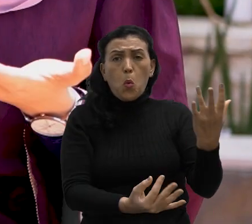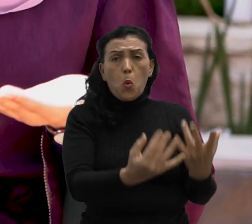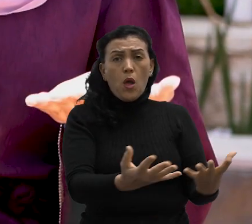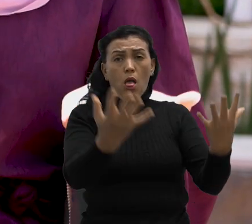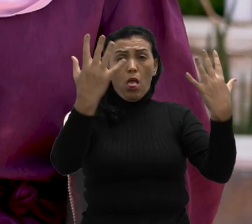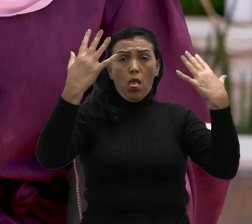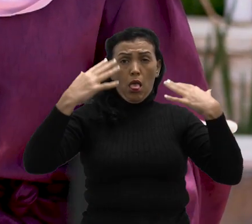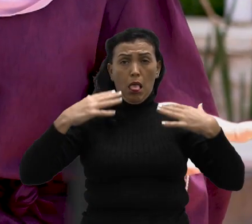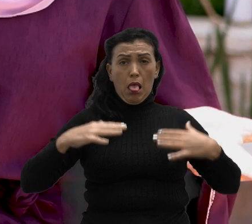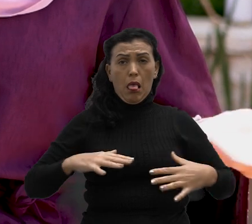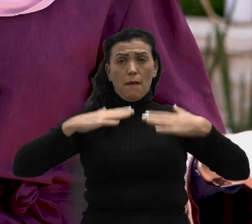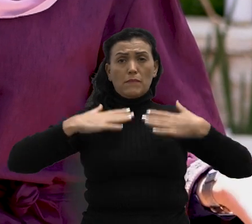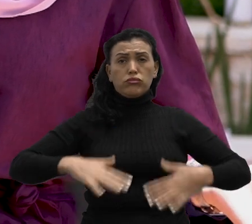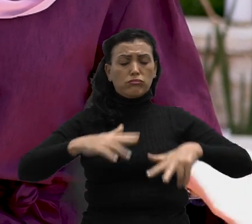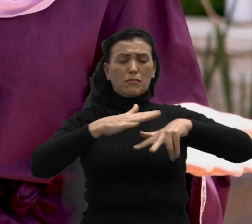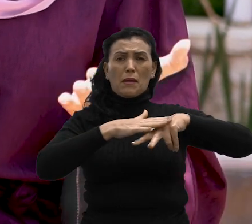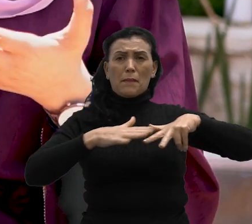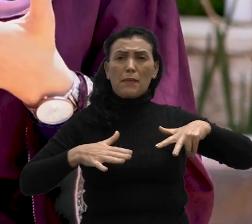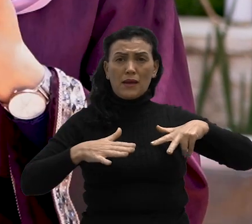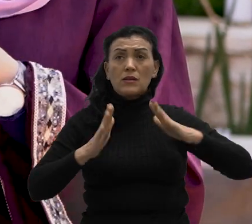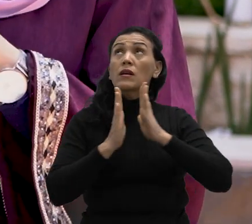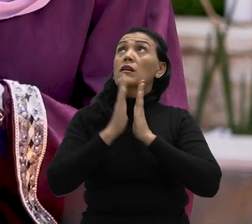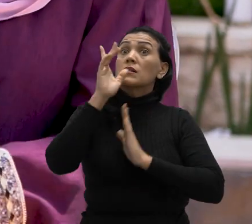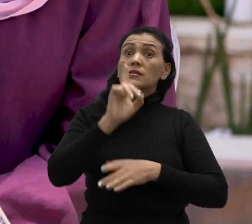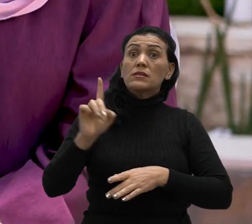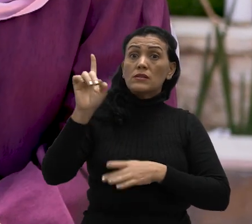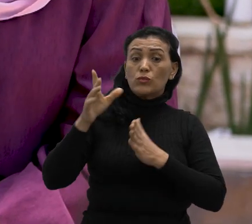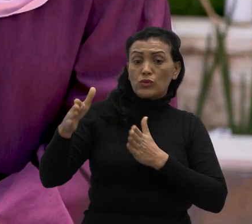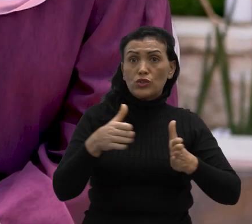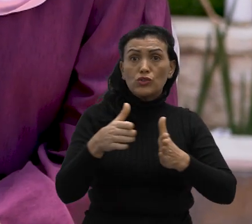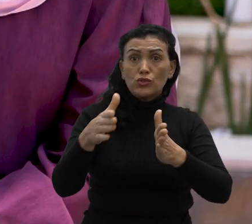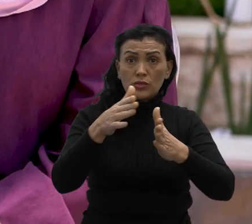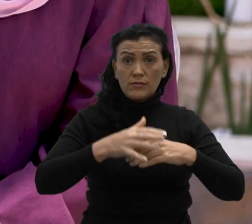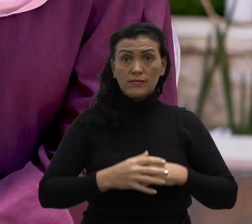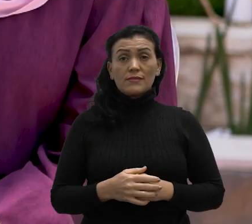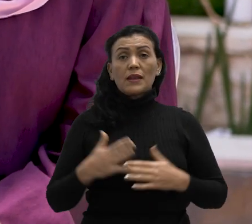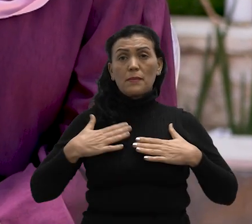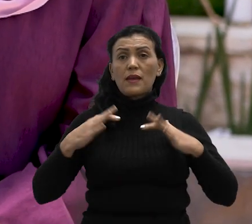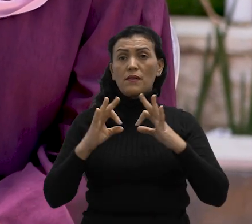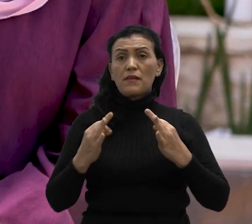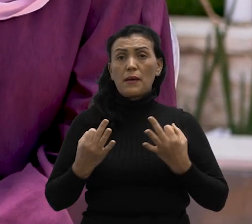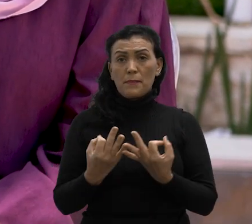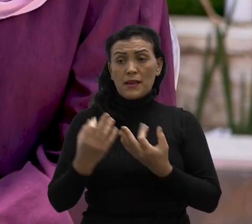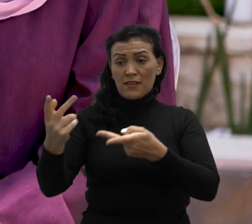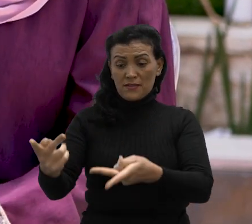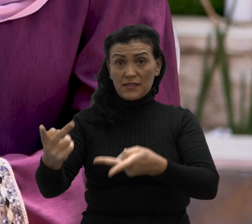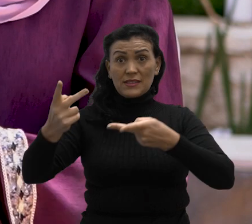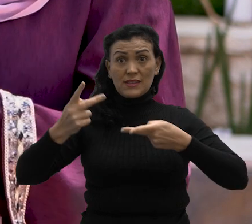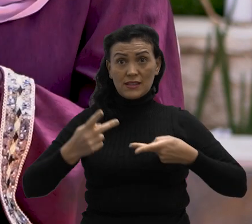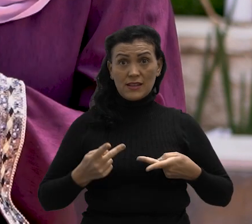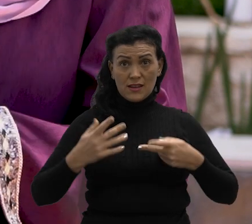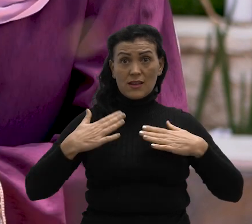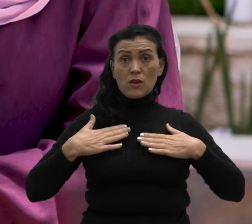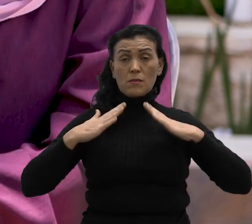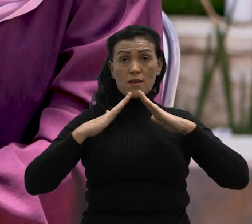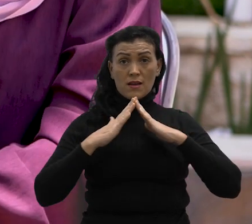فلما طبعا اجوا الاقارب يزوروني وهيك فنصحوني في اطباء بلا حدود. ثاني يوم انحرق مباشره، رحت وانا ما بعرف عنه طبعا،